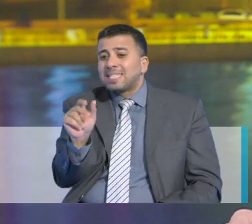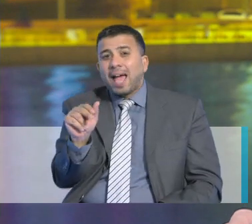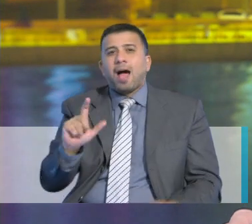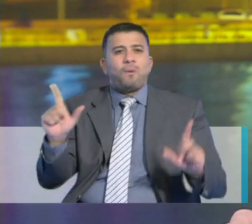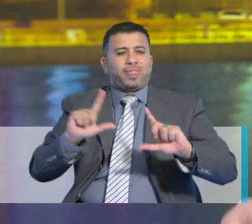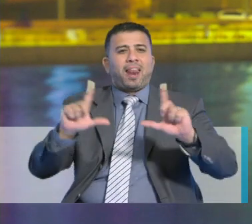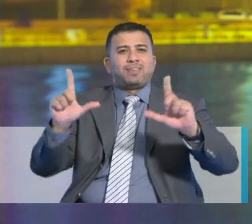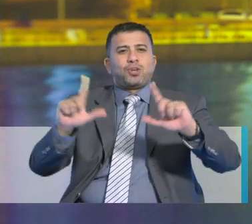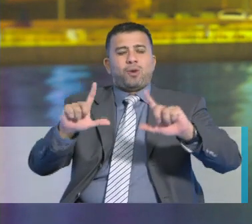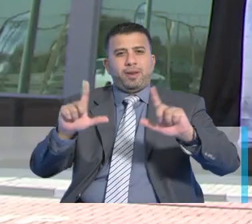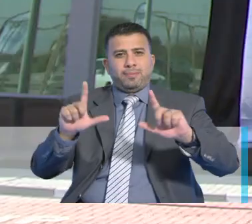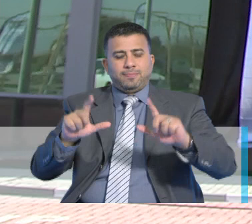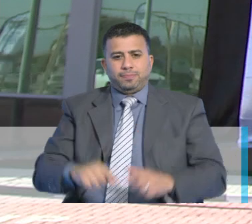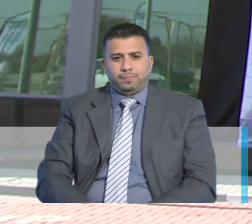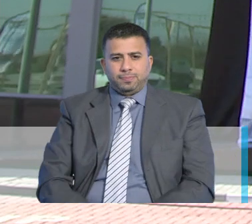والتلفزيون.